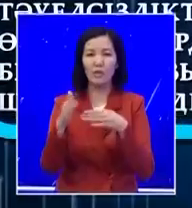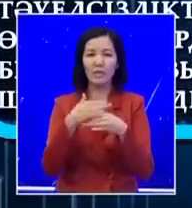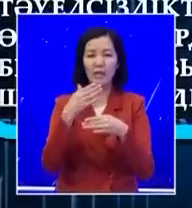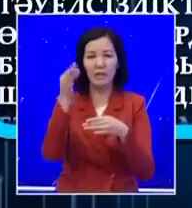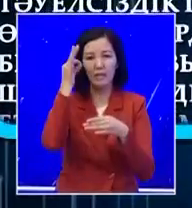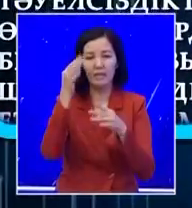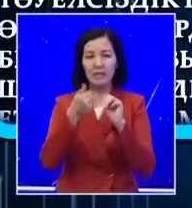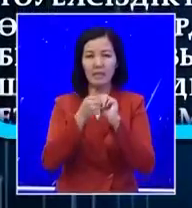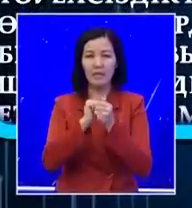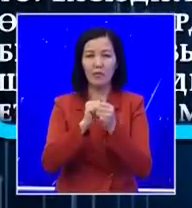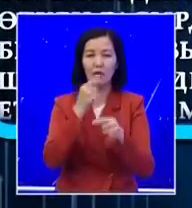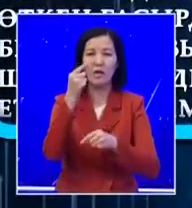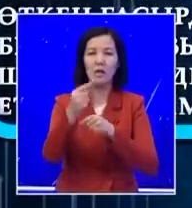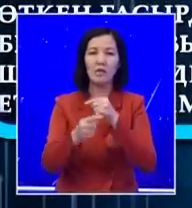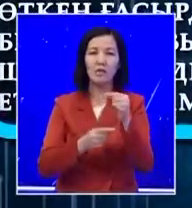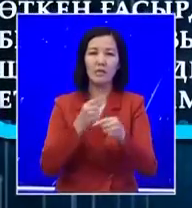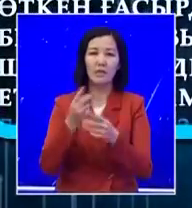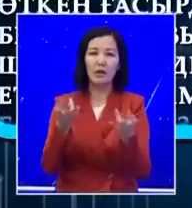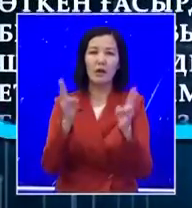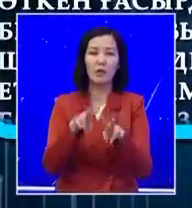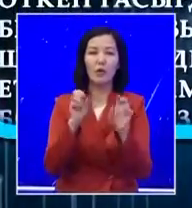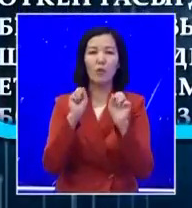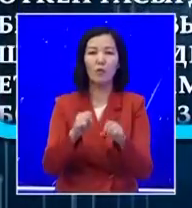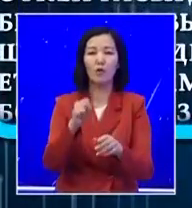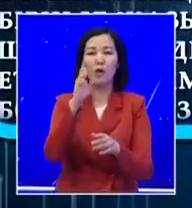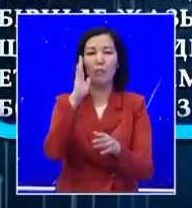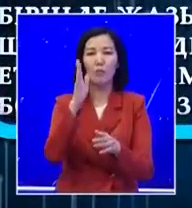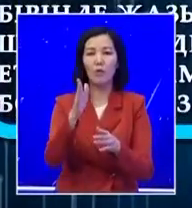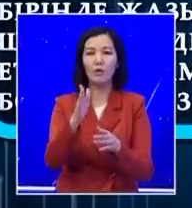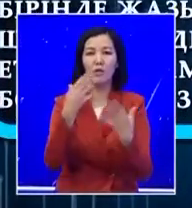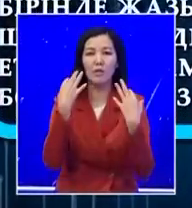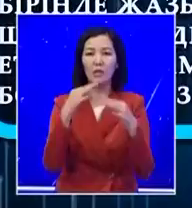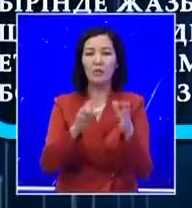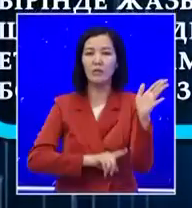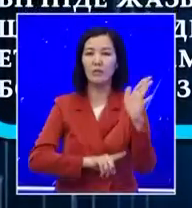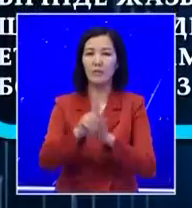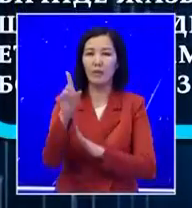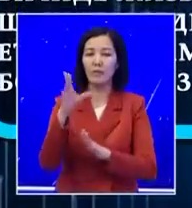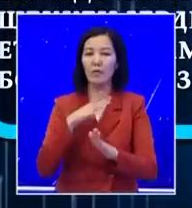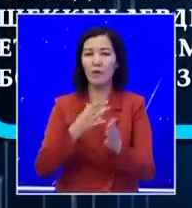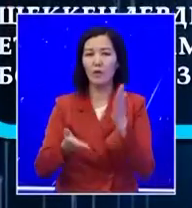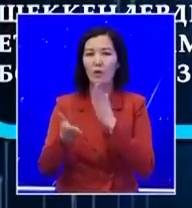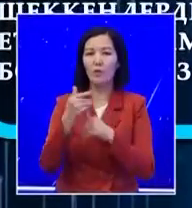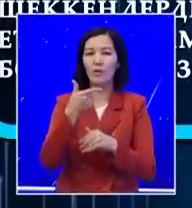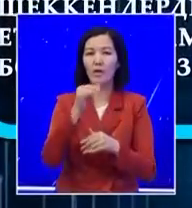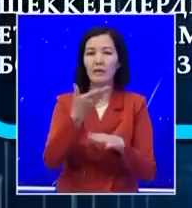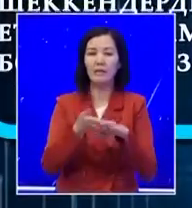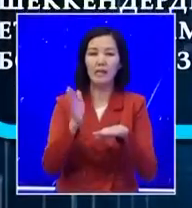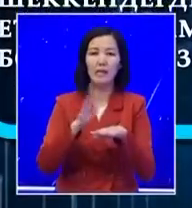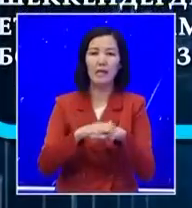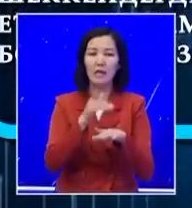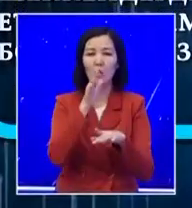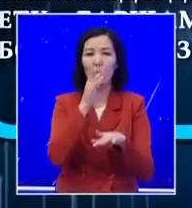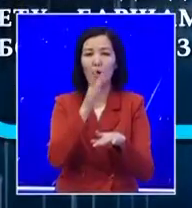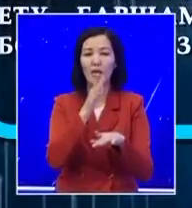арқылы ғана кемел келешекке жол ашамыз. Болашақтың берік негізі тәуелсіздіктен бастау алады. Өткен ғасырдағы ең қилы кезеңнің